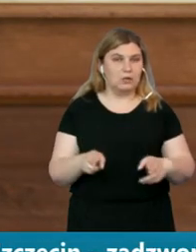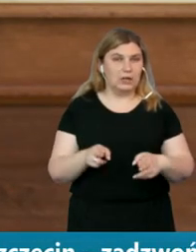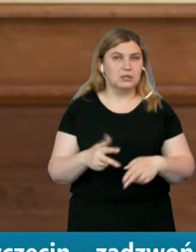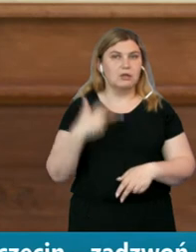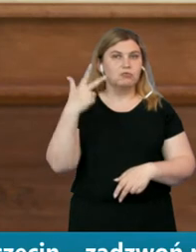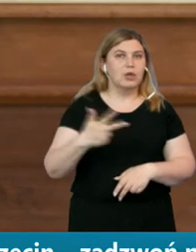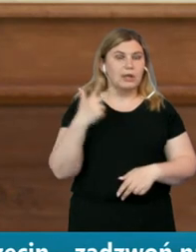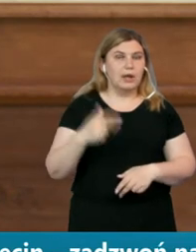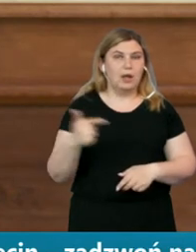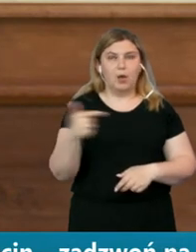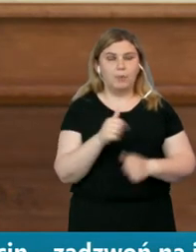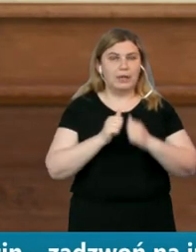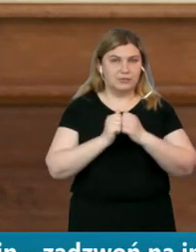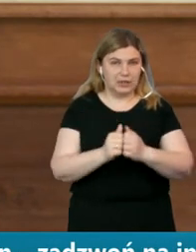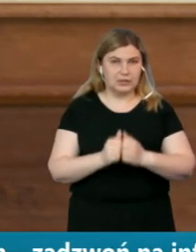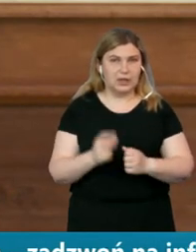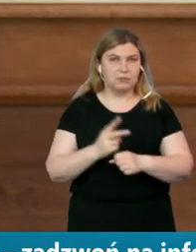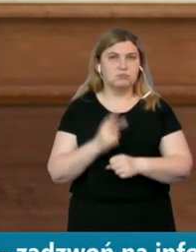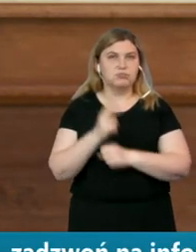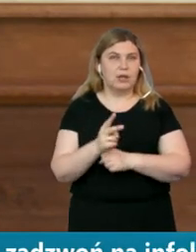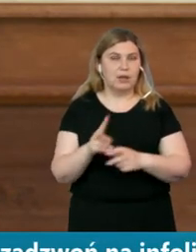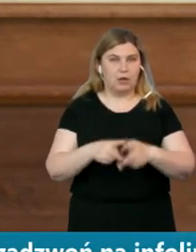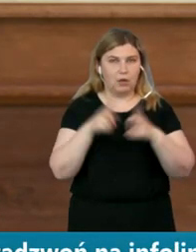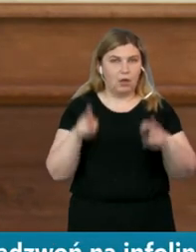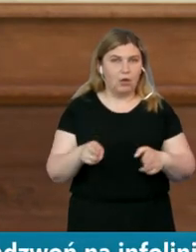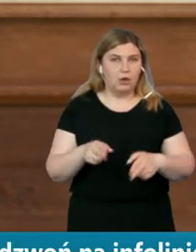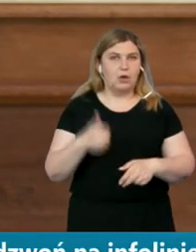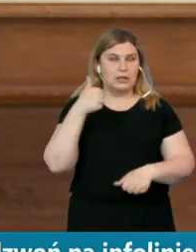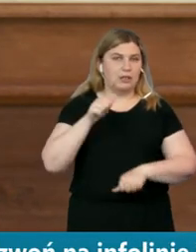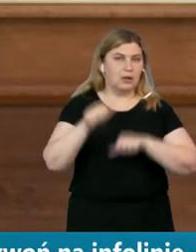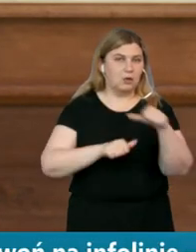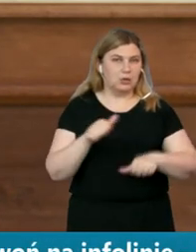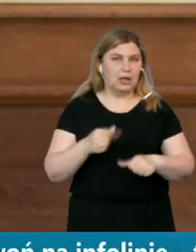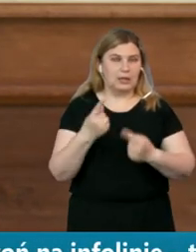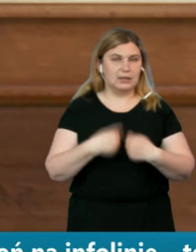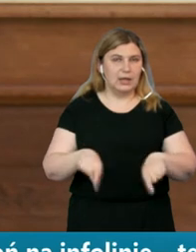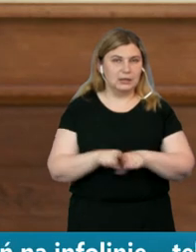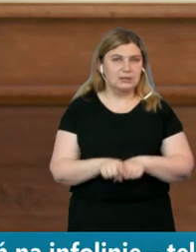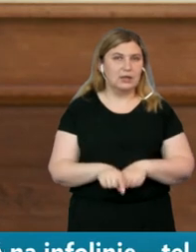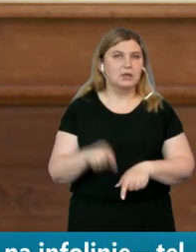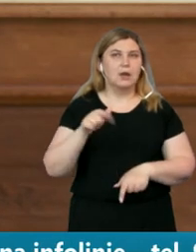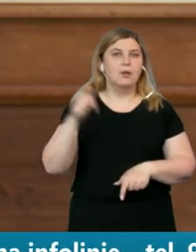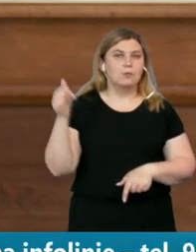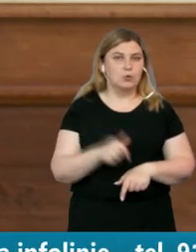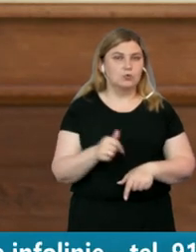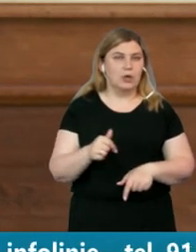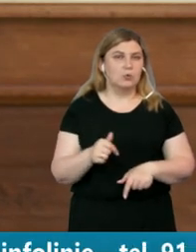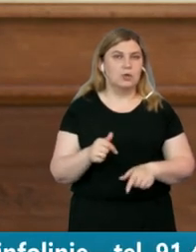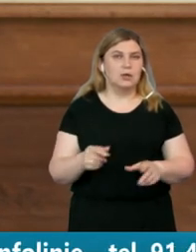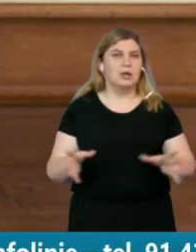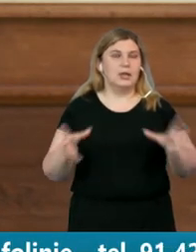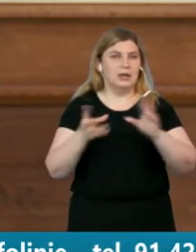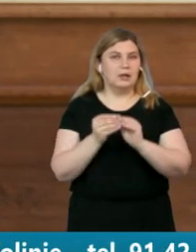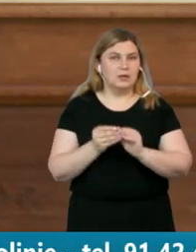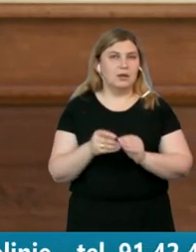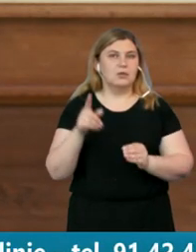3 lat. Oba zadania inwestycyjne przekraczają okres 1 roku, ich realizacja, więc musiały się siłą rzeczy na siebie nałożyć.